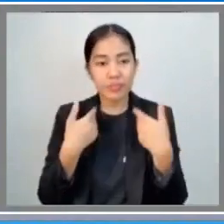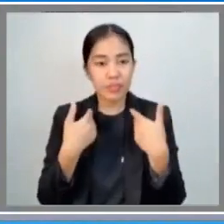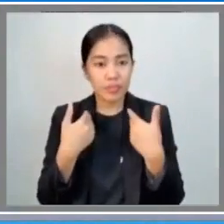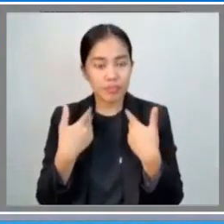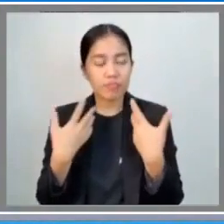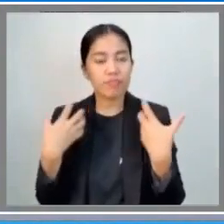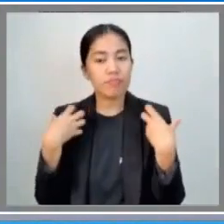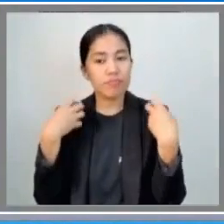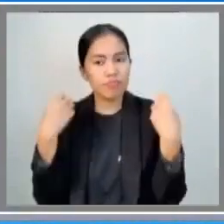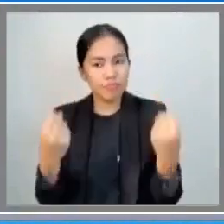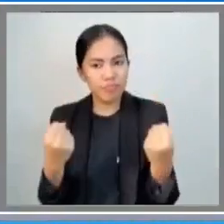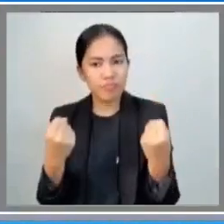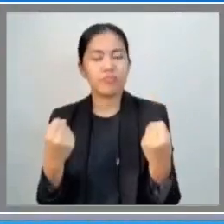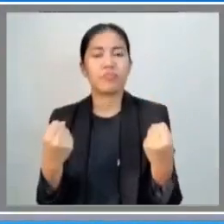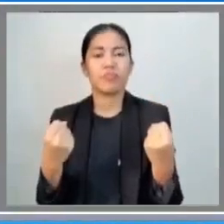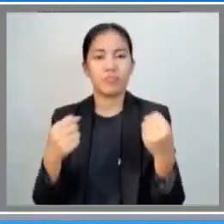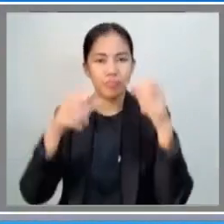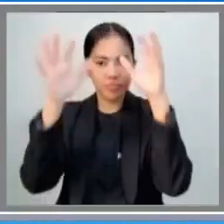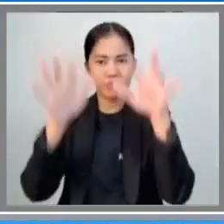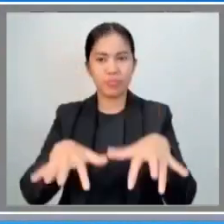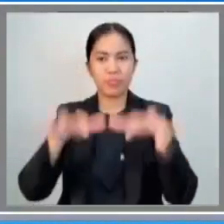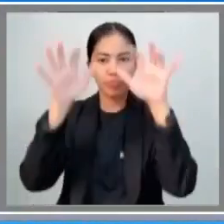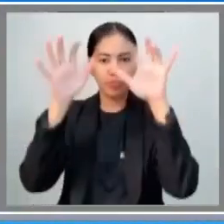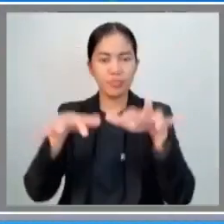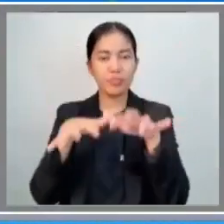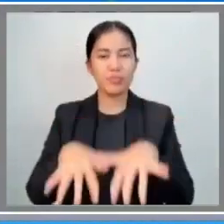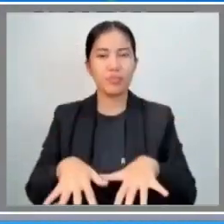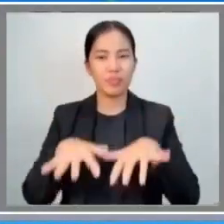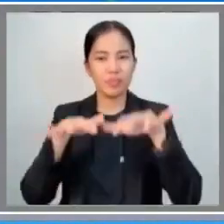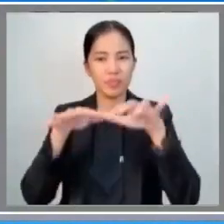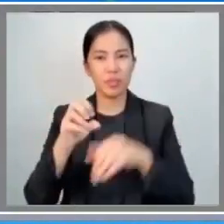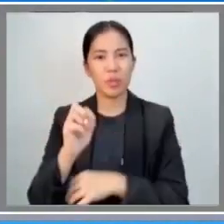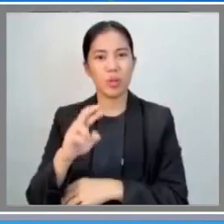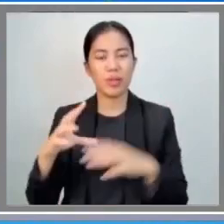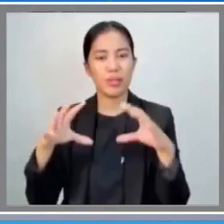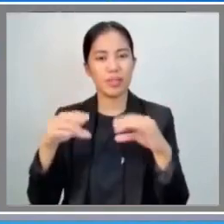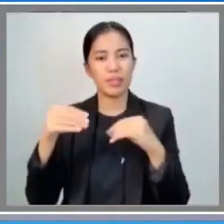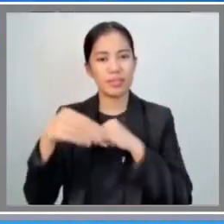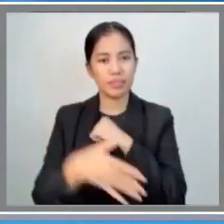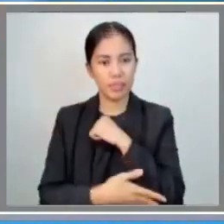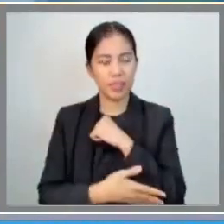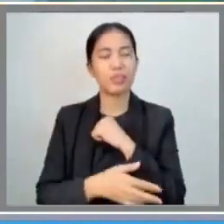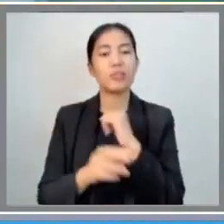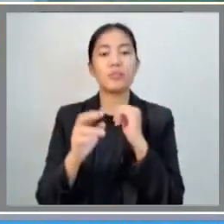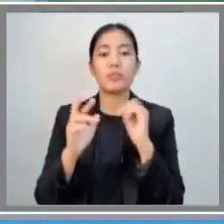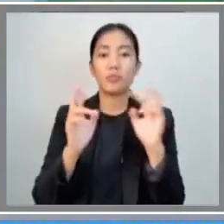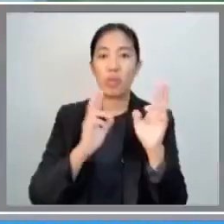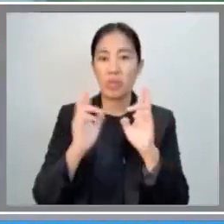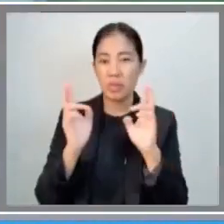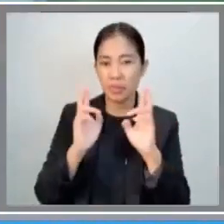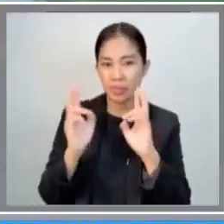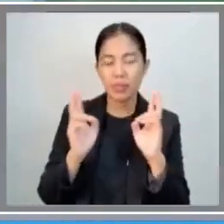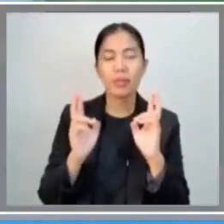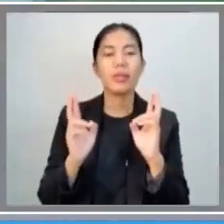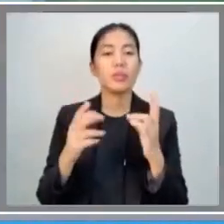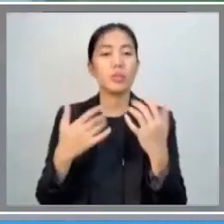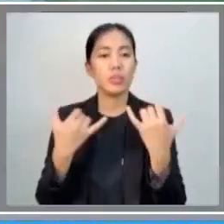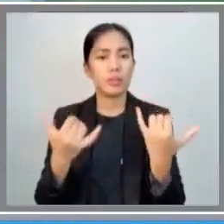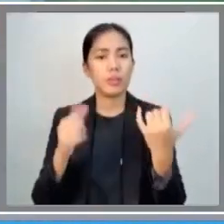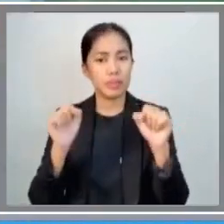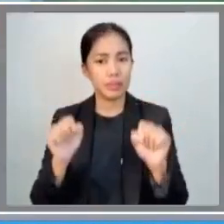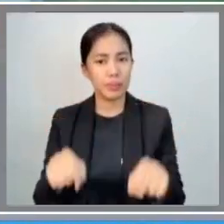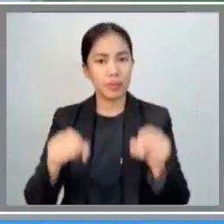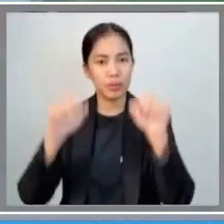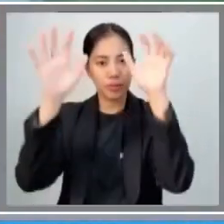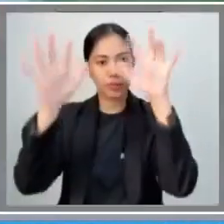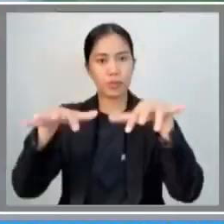na pwedeng magdulot ng baha o landslide. Kaya dapat stay alert. Posible rin muli ang ulan ngayong araw sa ilang panig ng